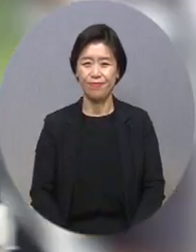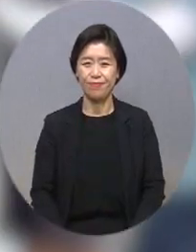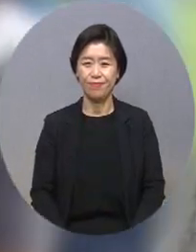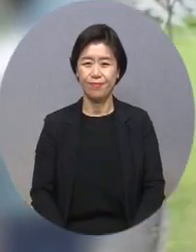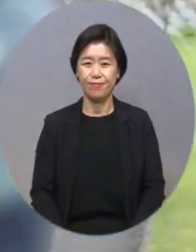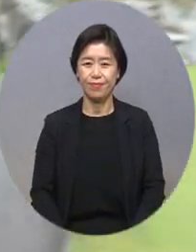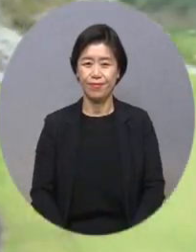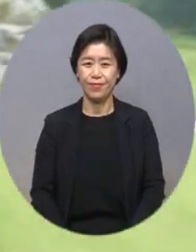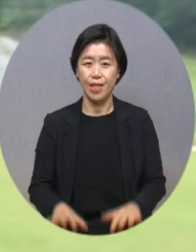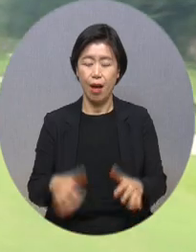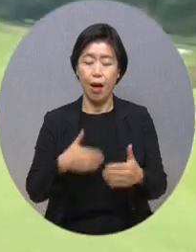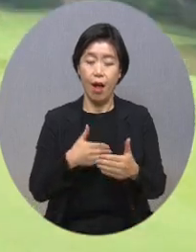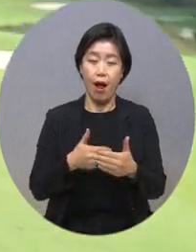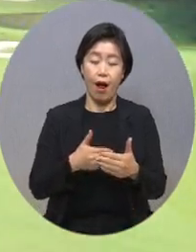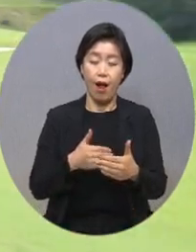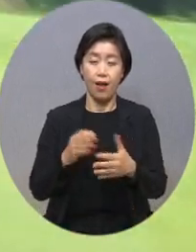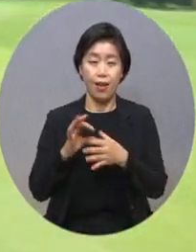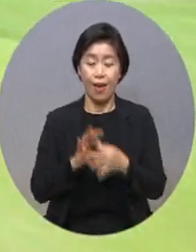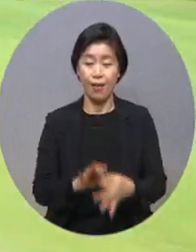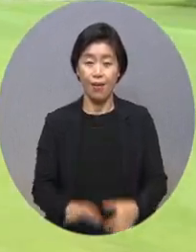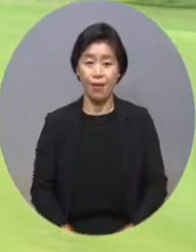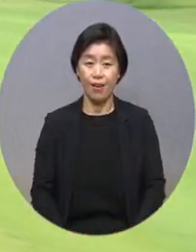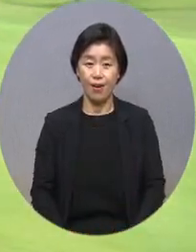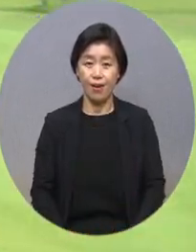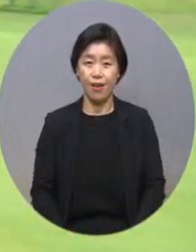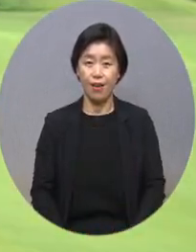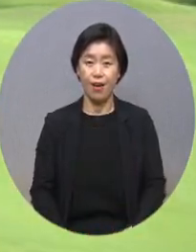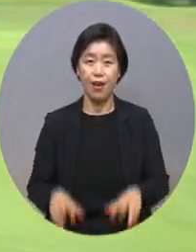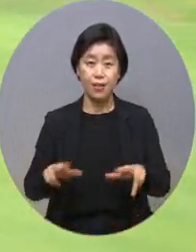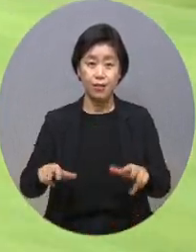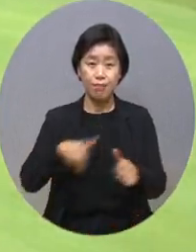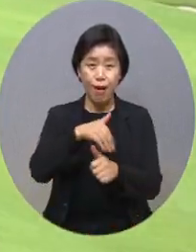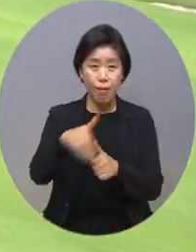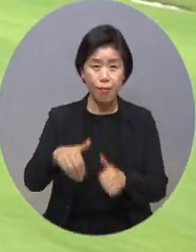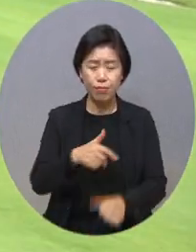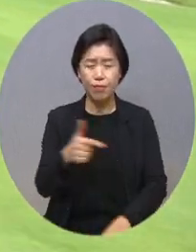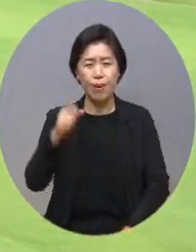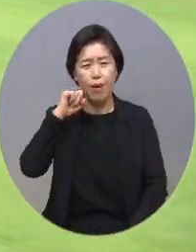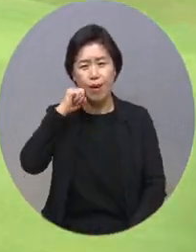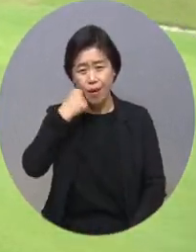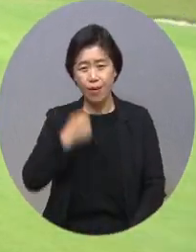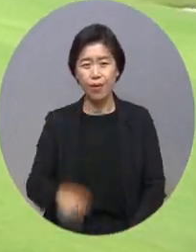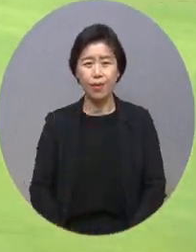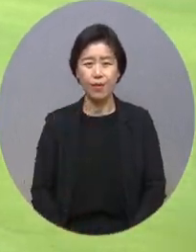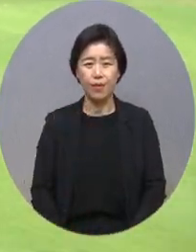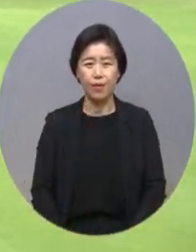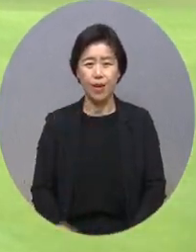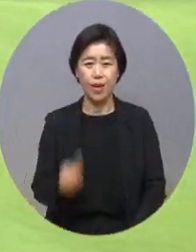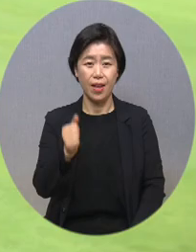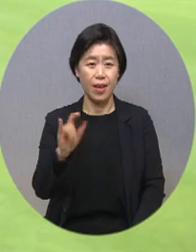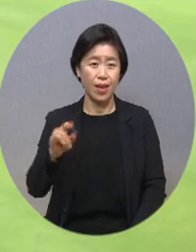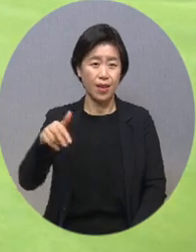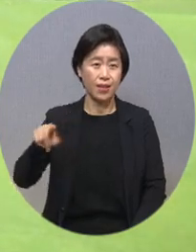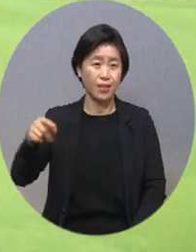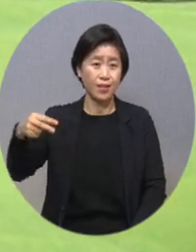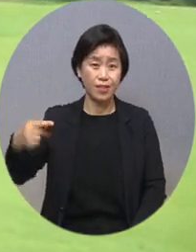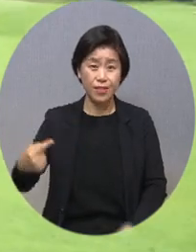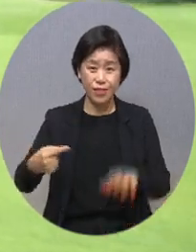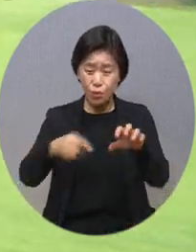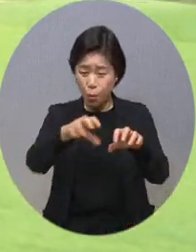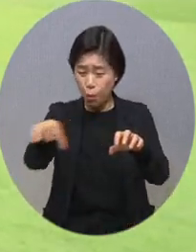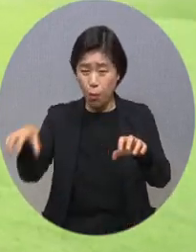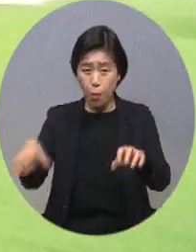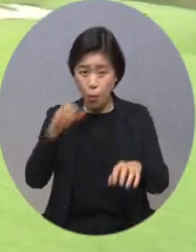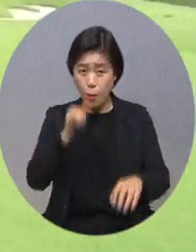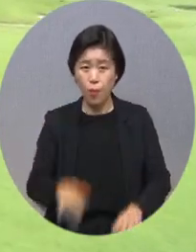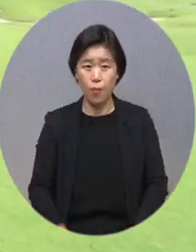너무 떨리는. 여기 코스가 진짜 너무나도 어렵고, 지금 해저드가 어마무시하게 있고,